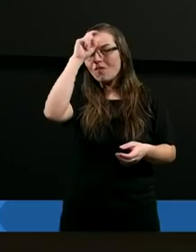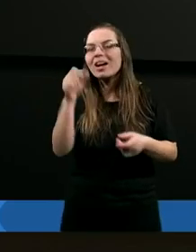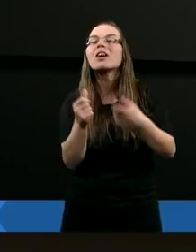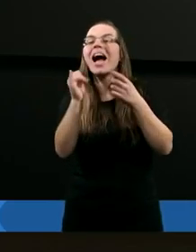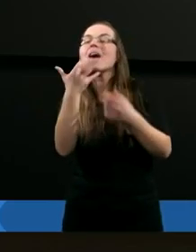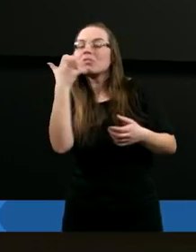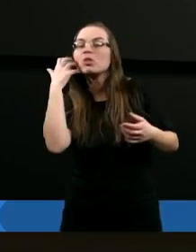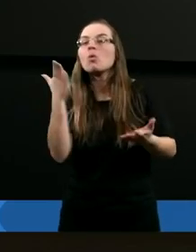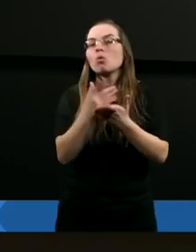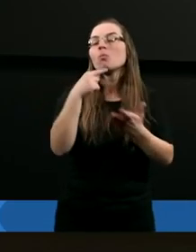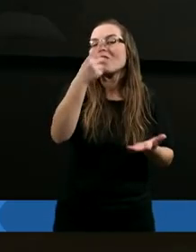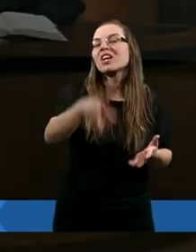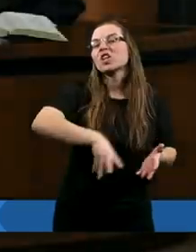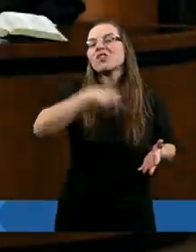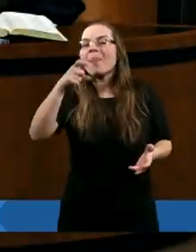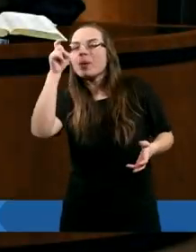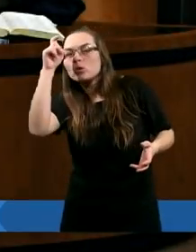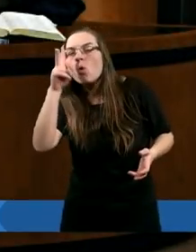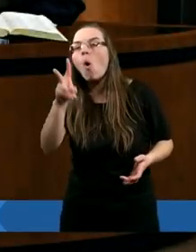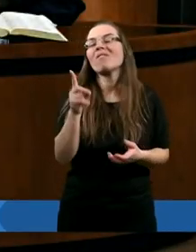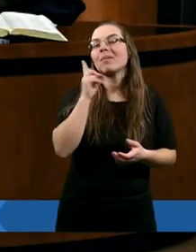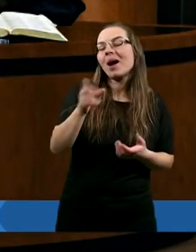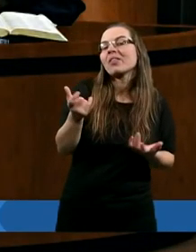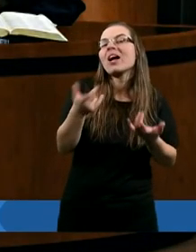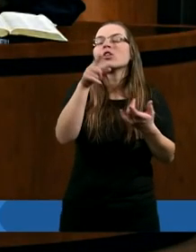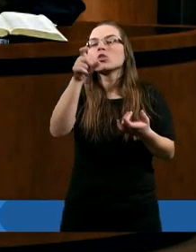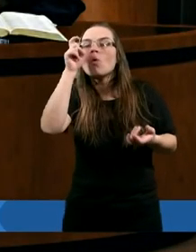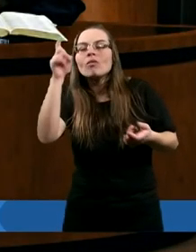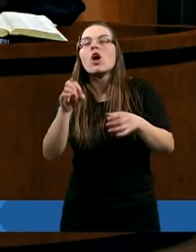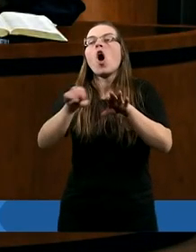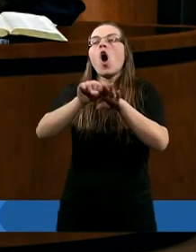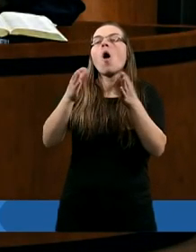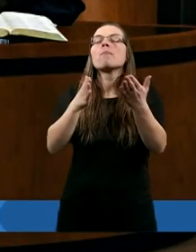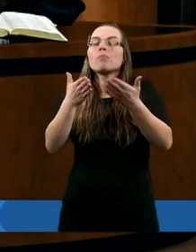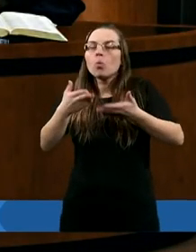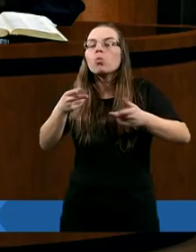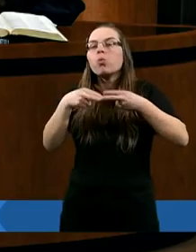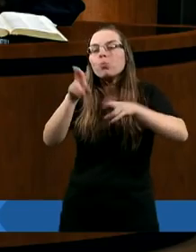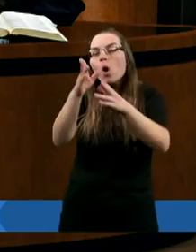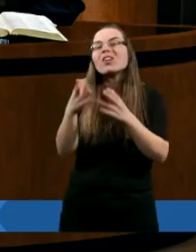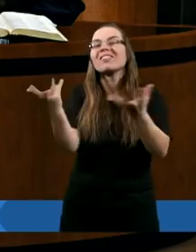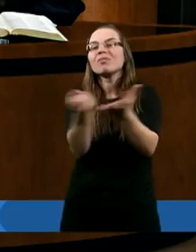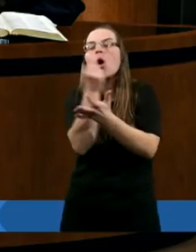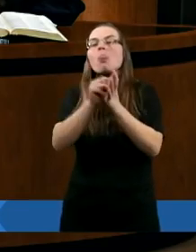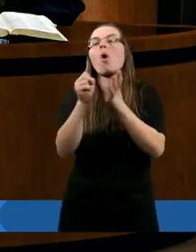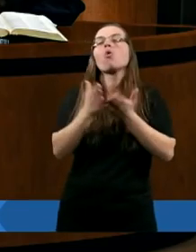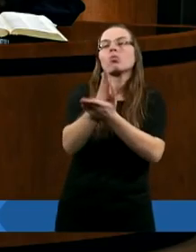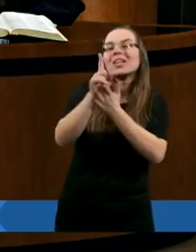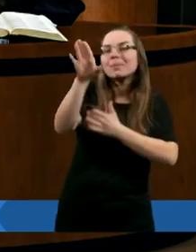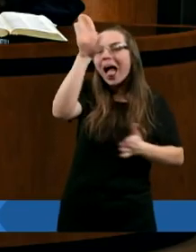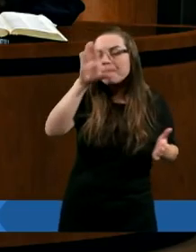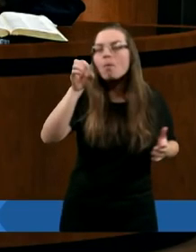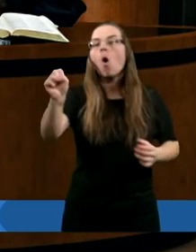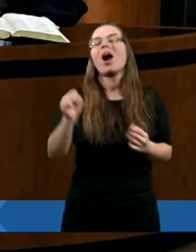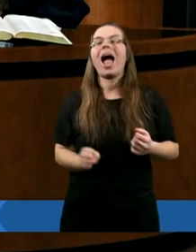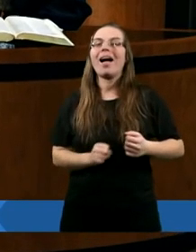powiedzieliśmy, kto to jest święty człowiek, że to jest człowiek oddzielony do służby dla Boga, ale są